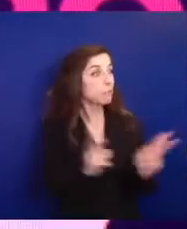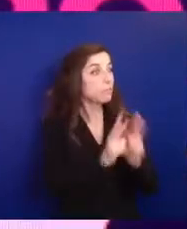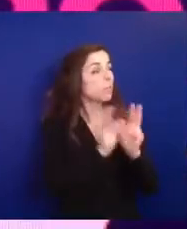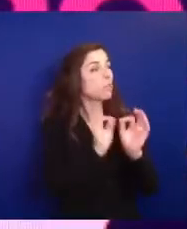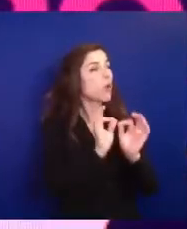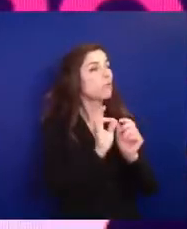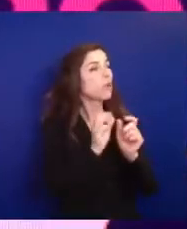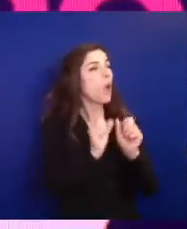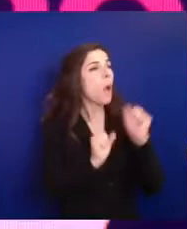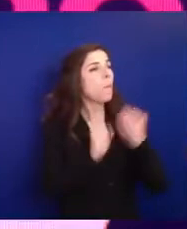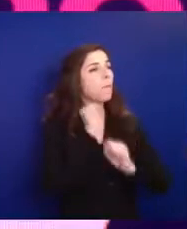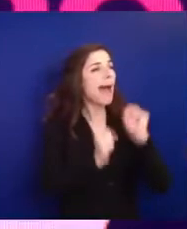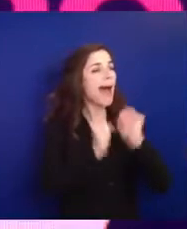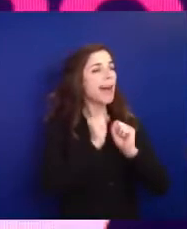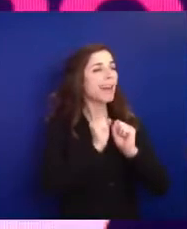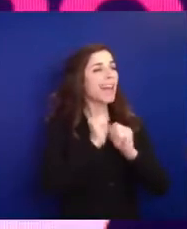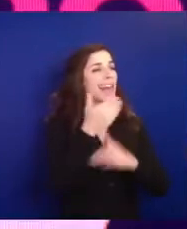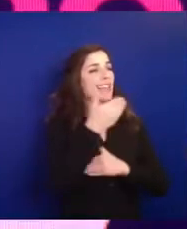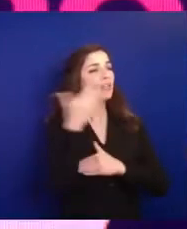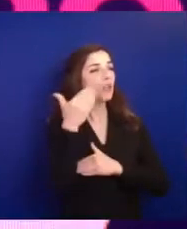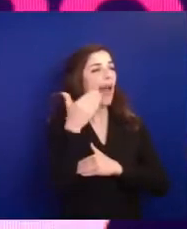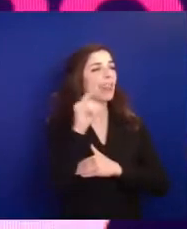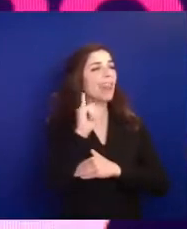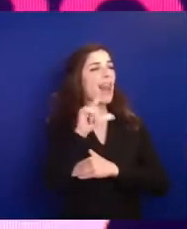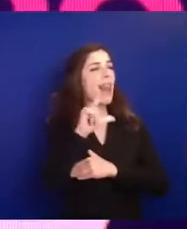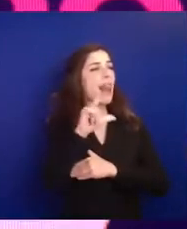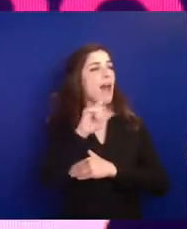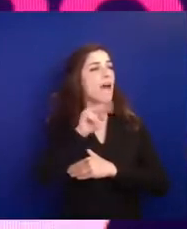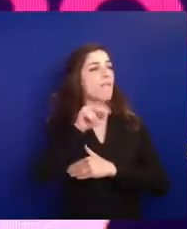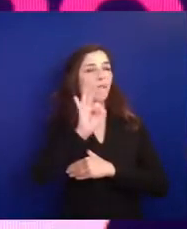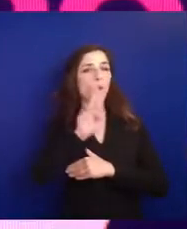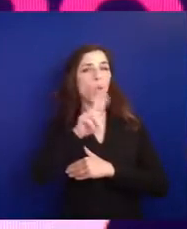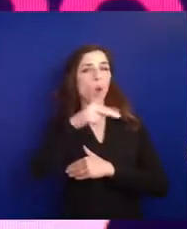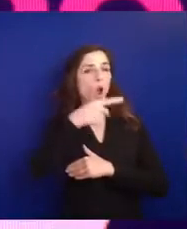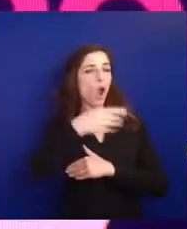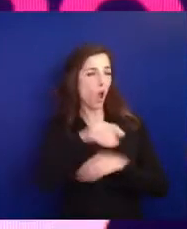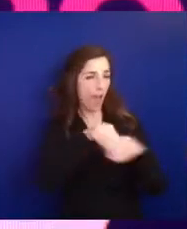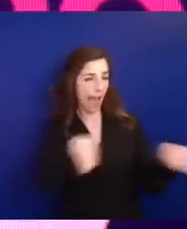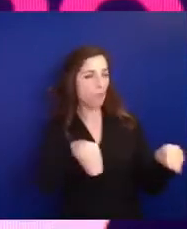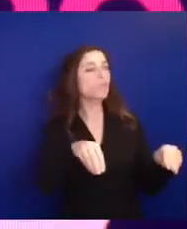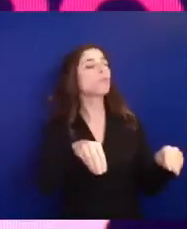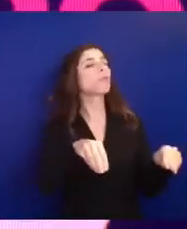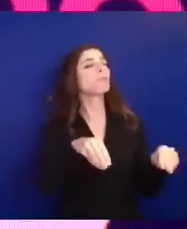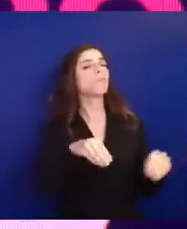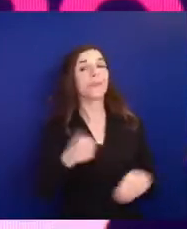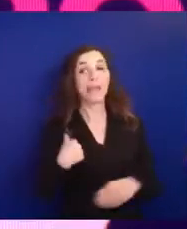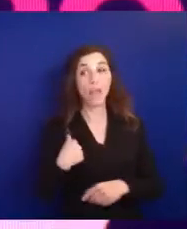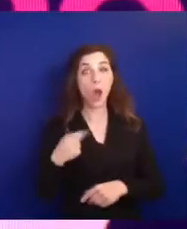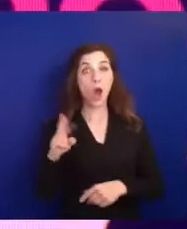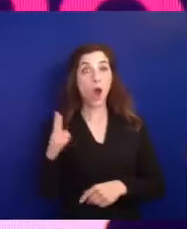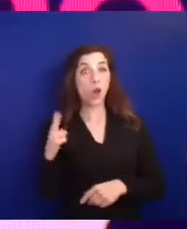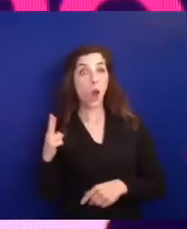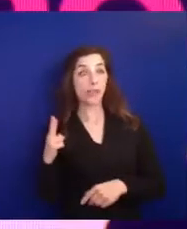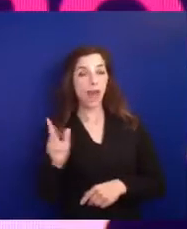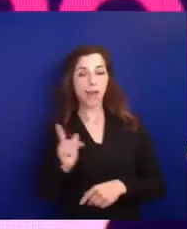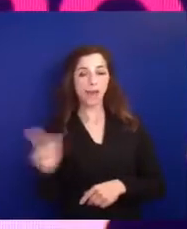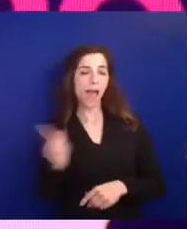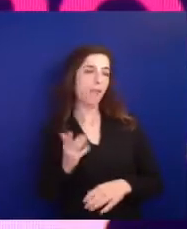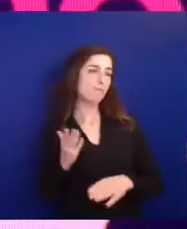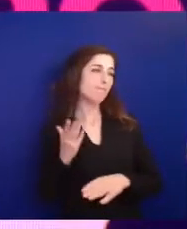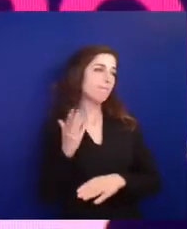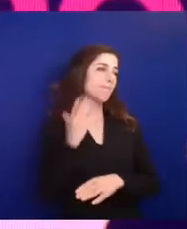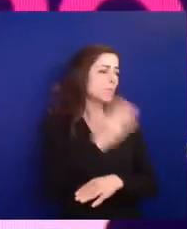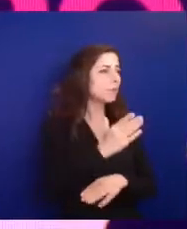all'eur andai all'appuntamento con rosaria con carlo c'erano due suoi amici angelo e